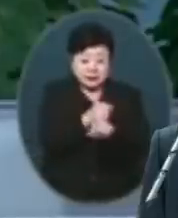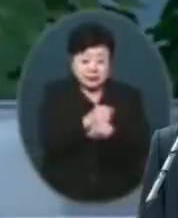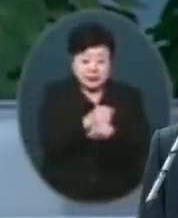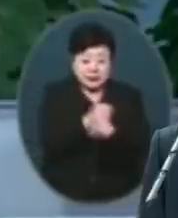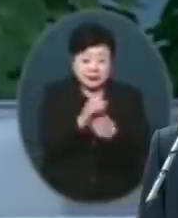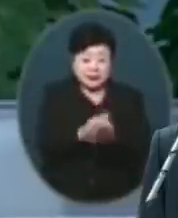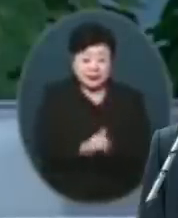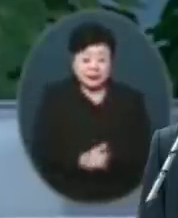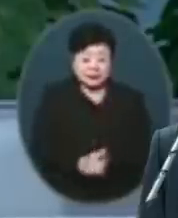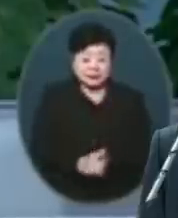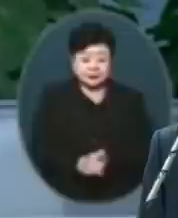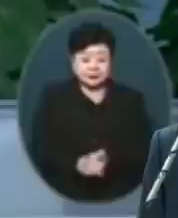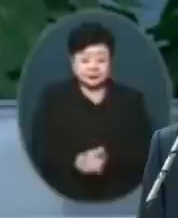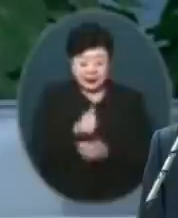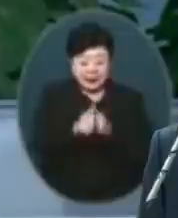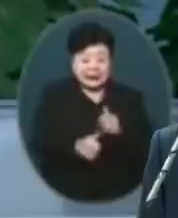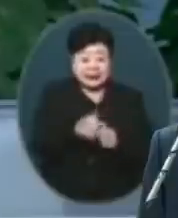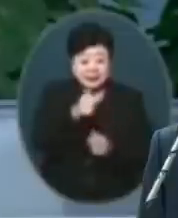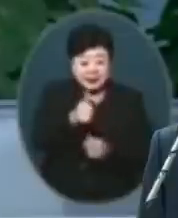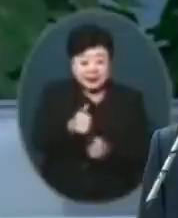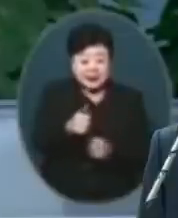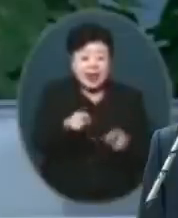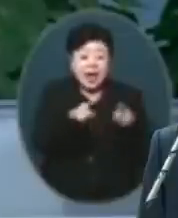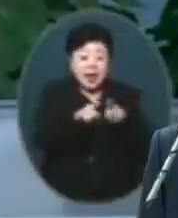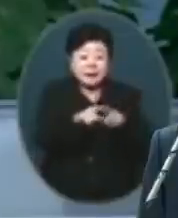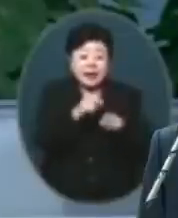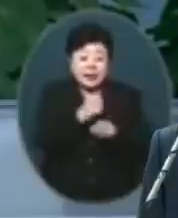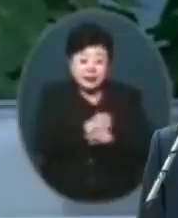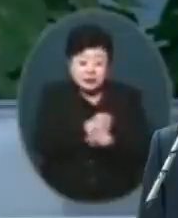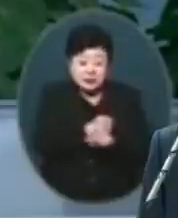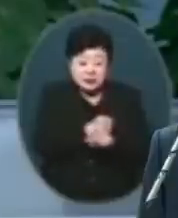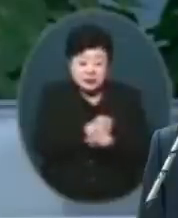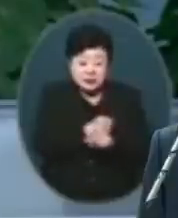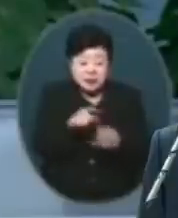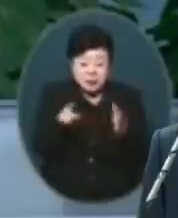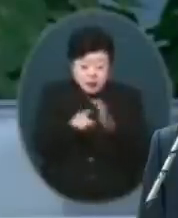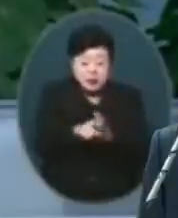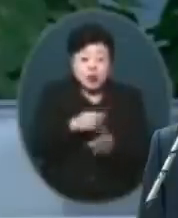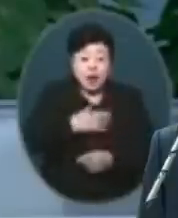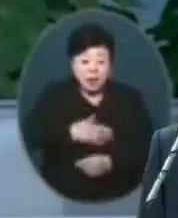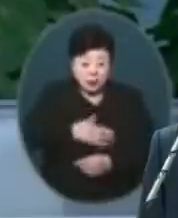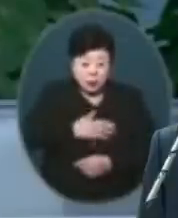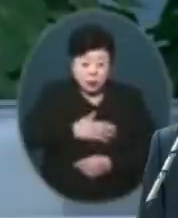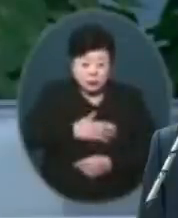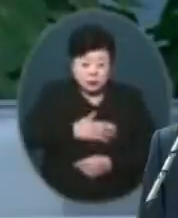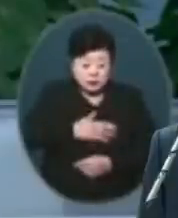함이라. 하나님이 함께 하는 것을 믿고 알면